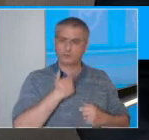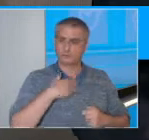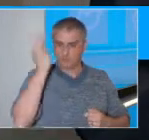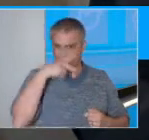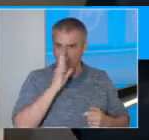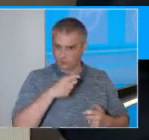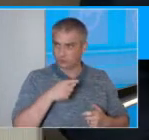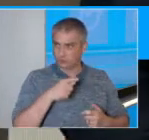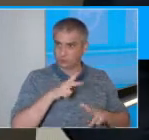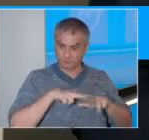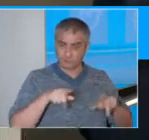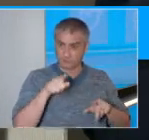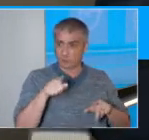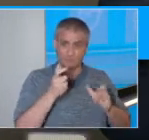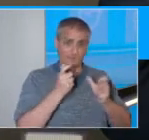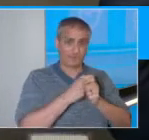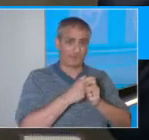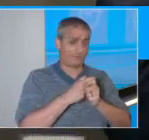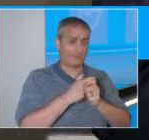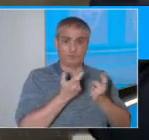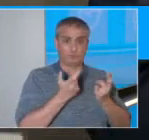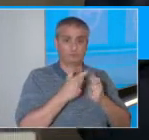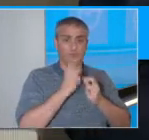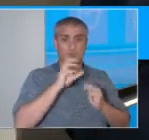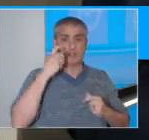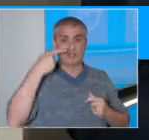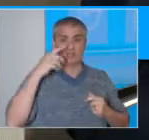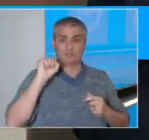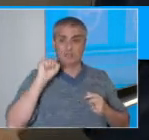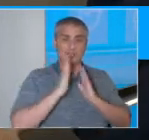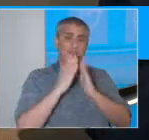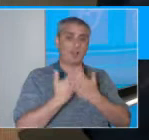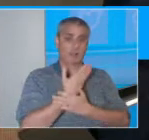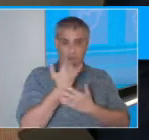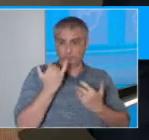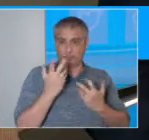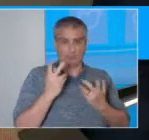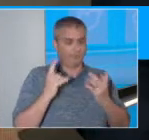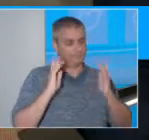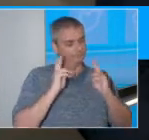להבין, יש מצב שאתם ומפלגת, מפלגתו של גדעון סער, מפלגת תקווה חדשה, שעכשיו אתם